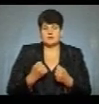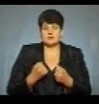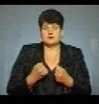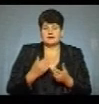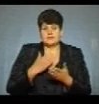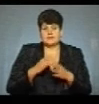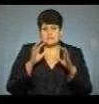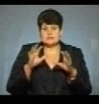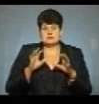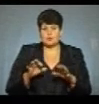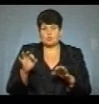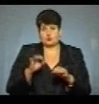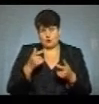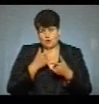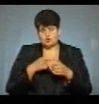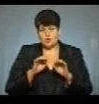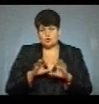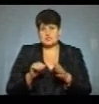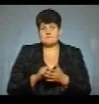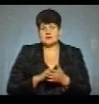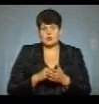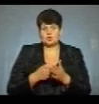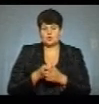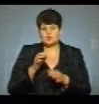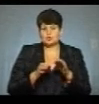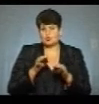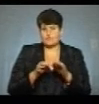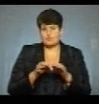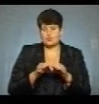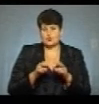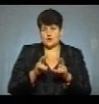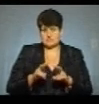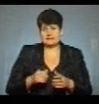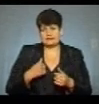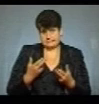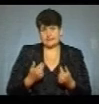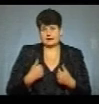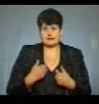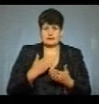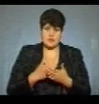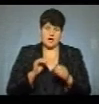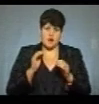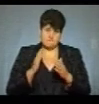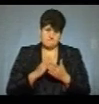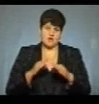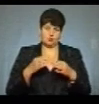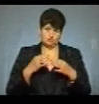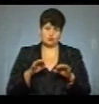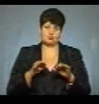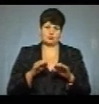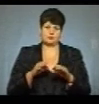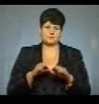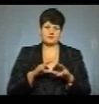законом про розголошення матеріалів досудового розслідування. Так, я маю доступ до всіх матеріалів, тим більше, що